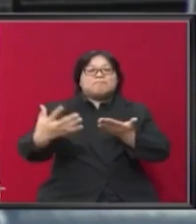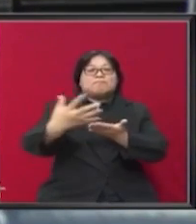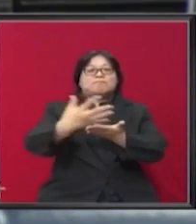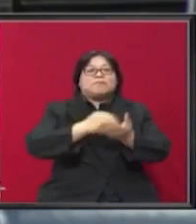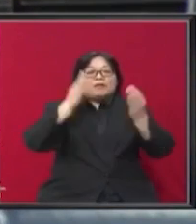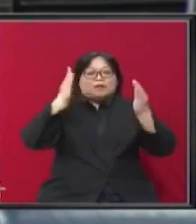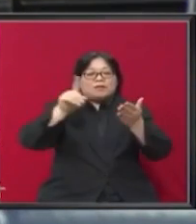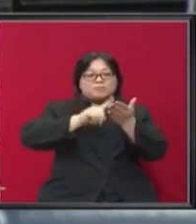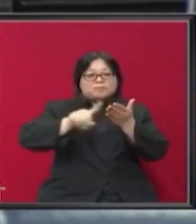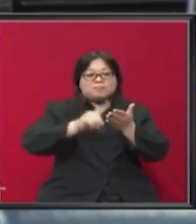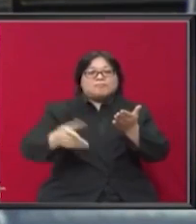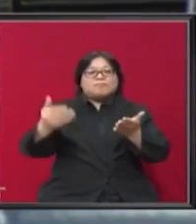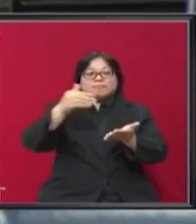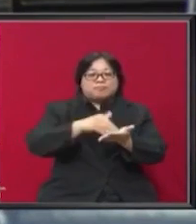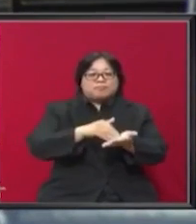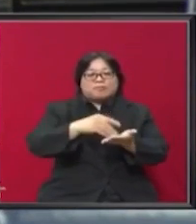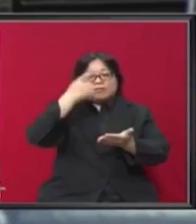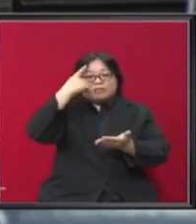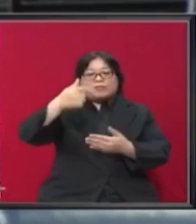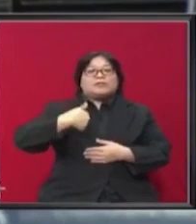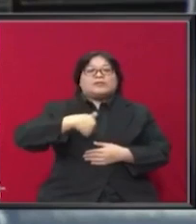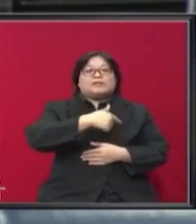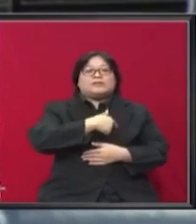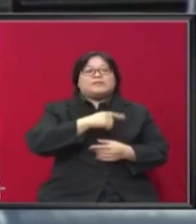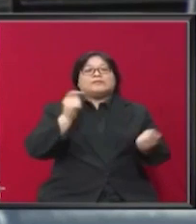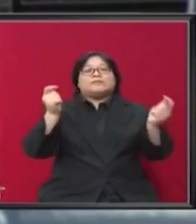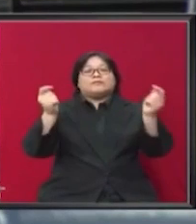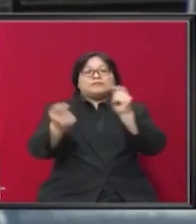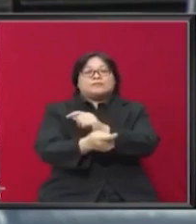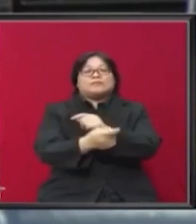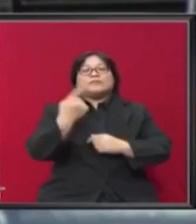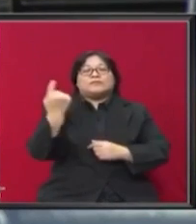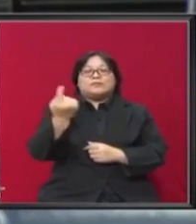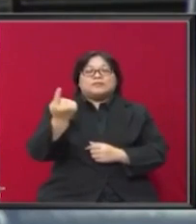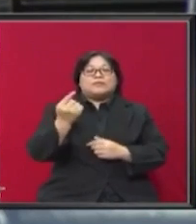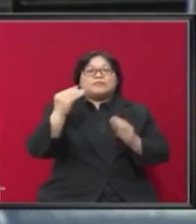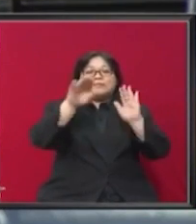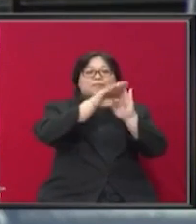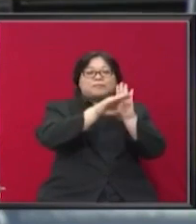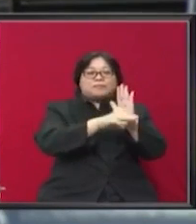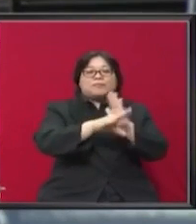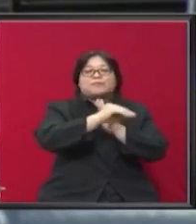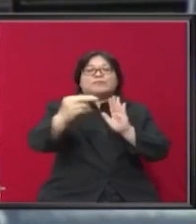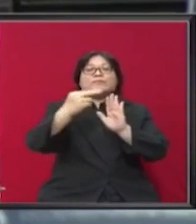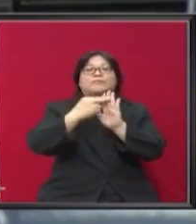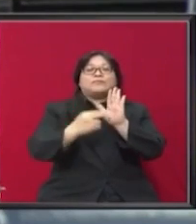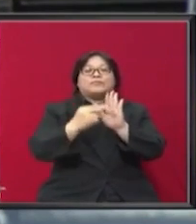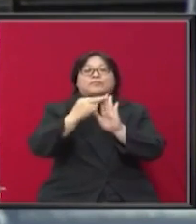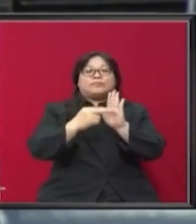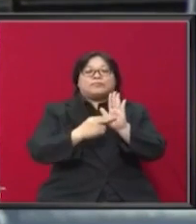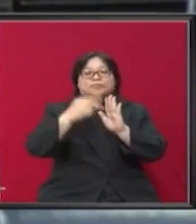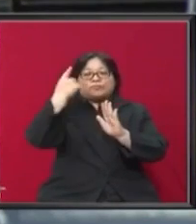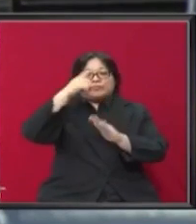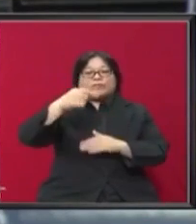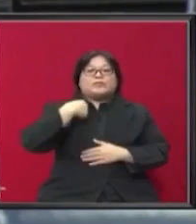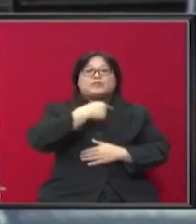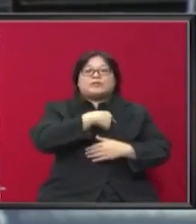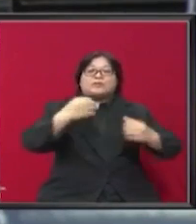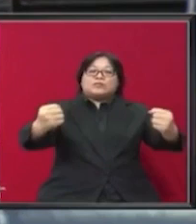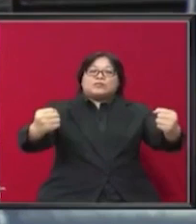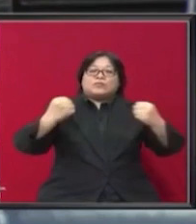kita perinci dan terlalu si untuk kita mengubah satu eee peraturan dan undang-undang yang untuk kita